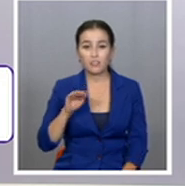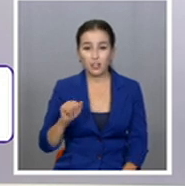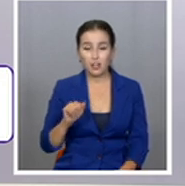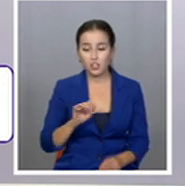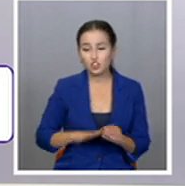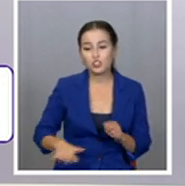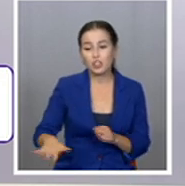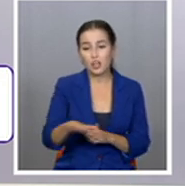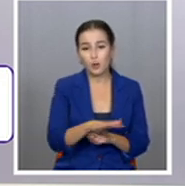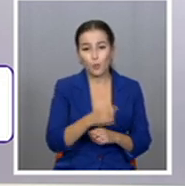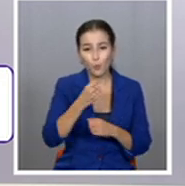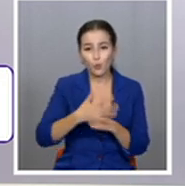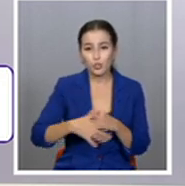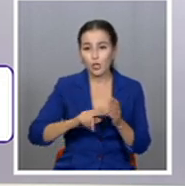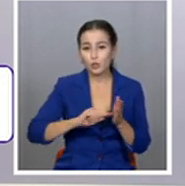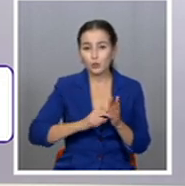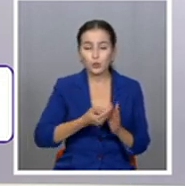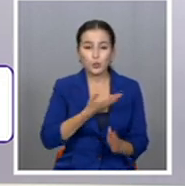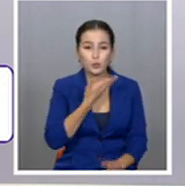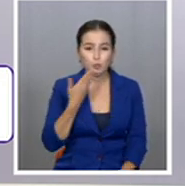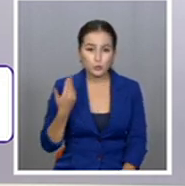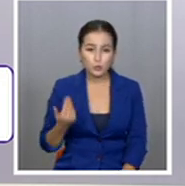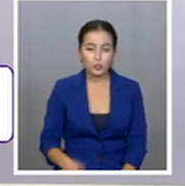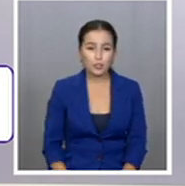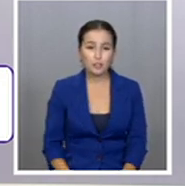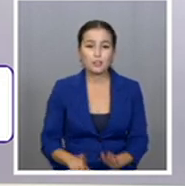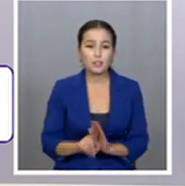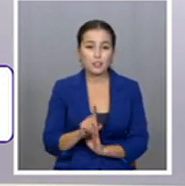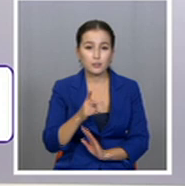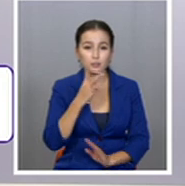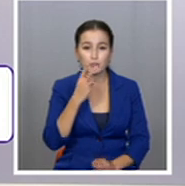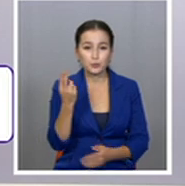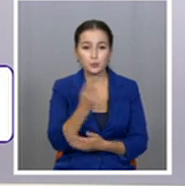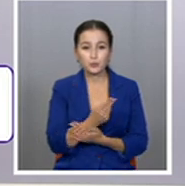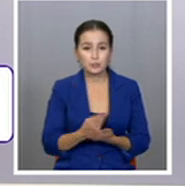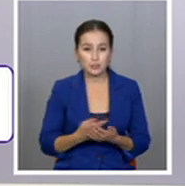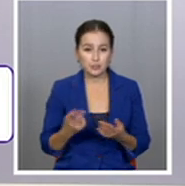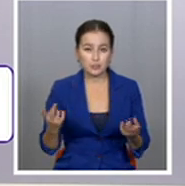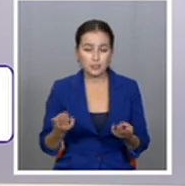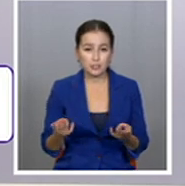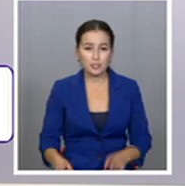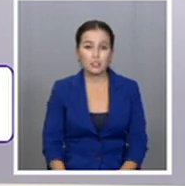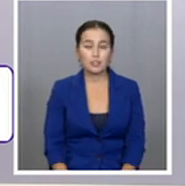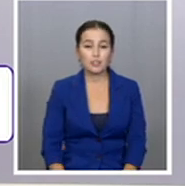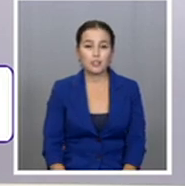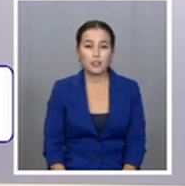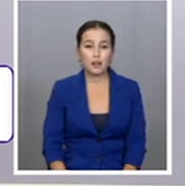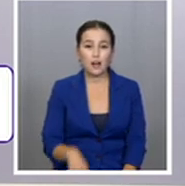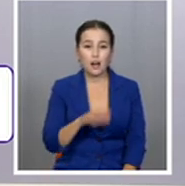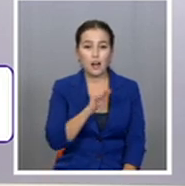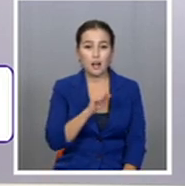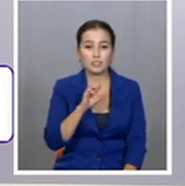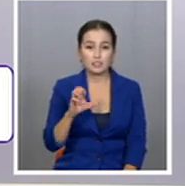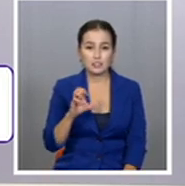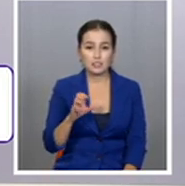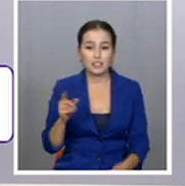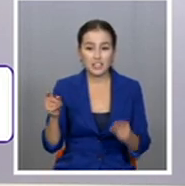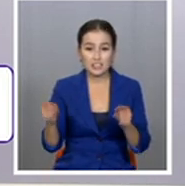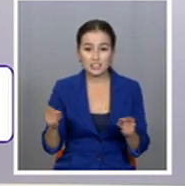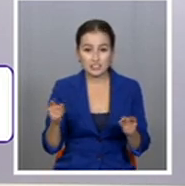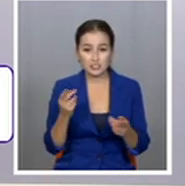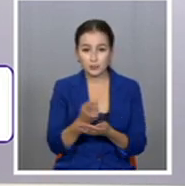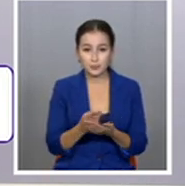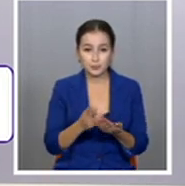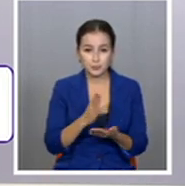нүктелері жоқ. Алдымен суретін салайық. Асы кесіндісі берілген,